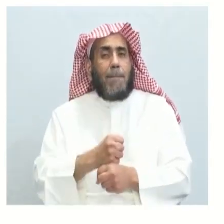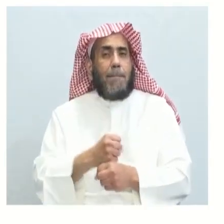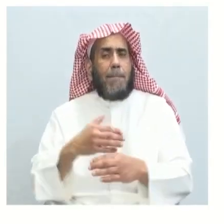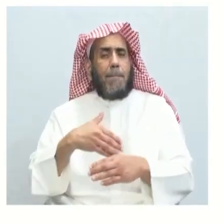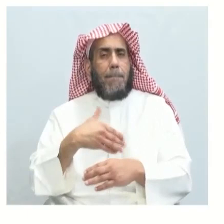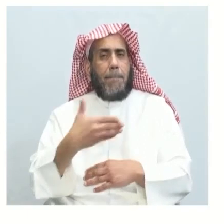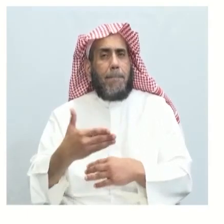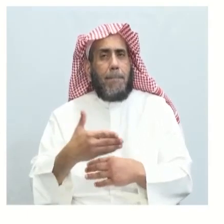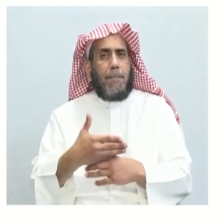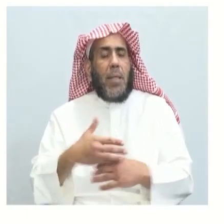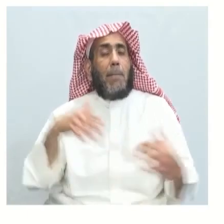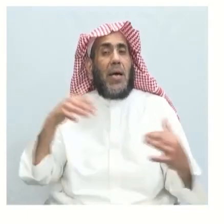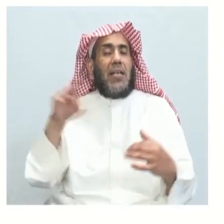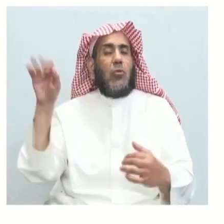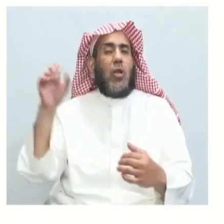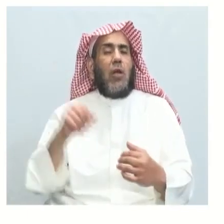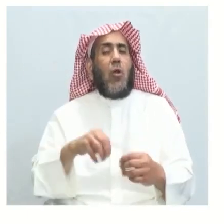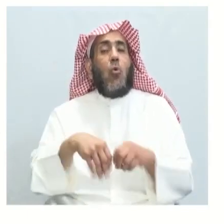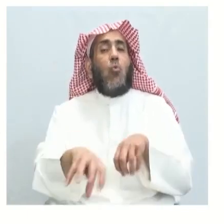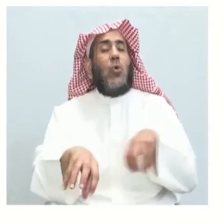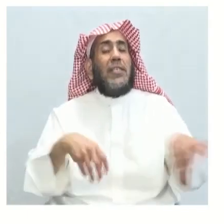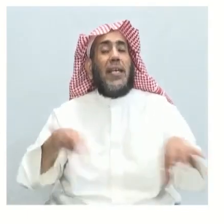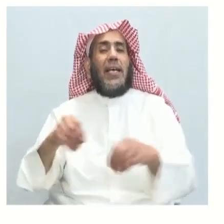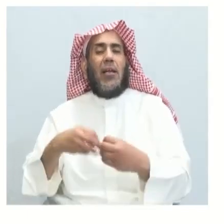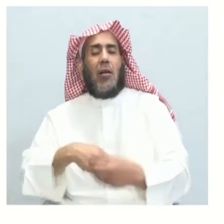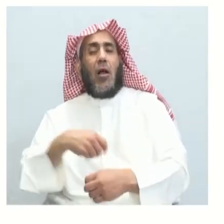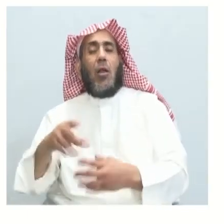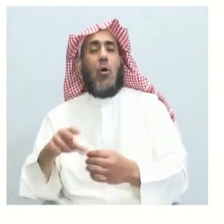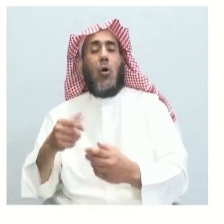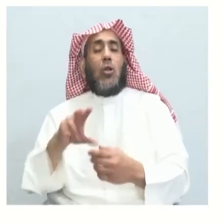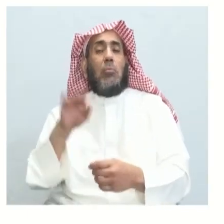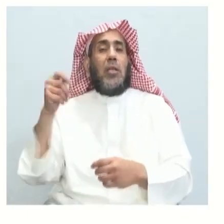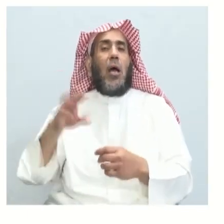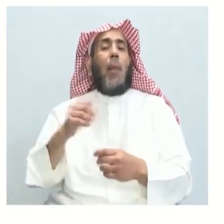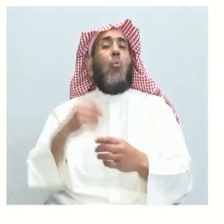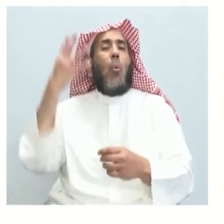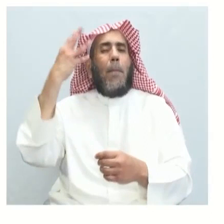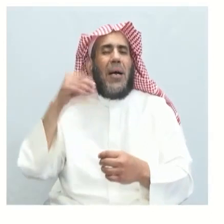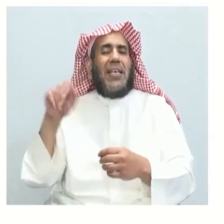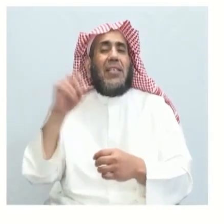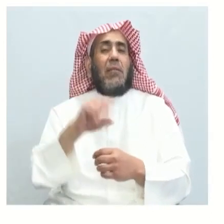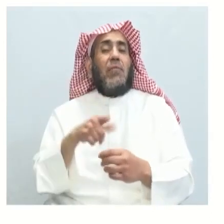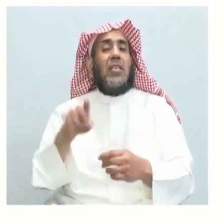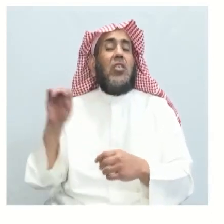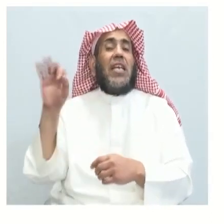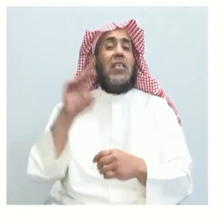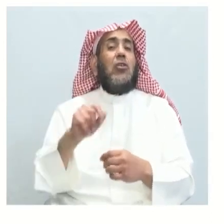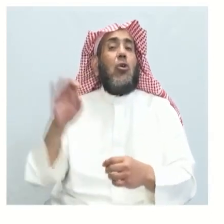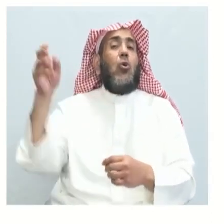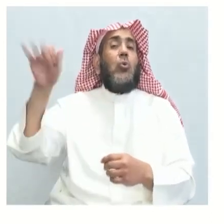بعد معركه حنين وكيف انه وزع غنام هنا خطبه ابي بكر الصديق رضي الله عنه في جيش اسامه بن